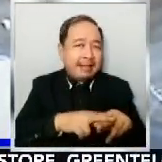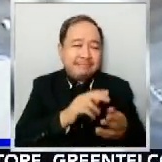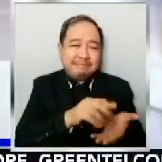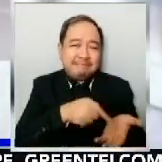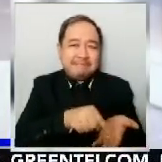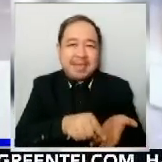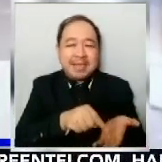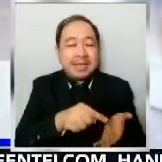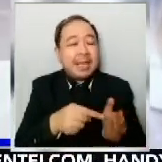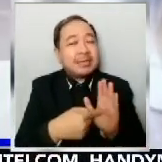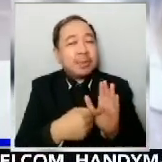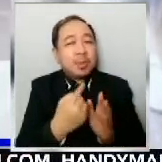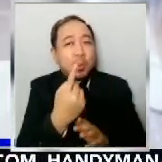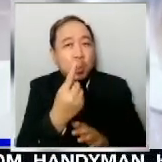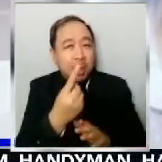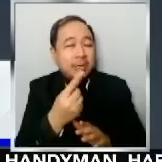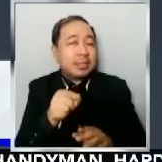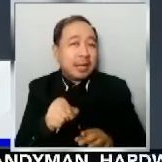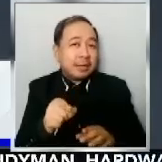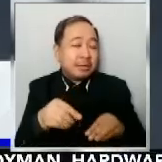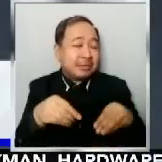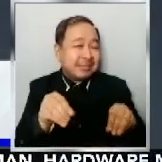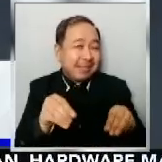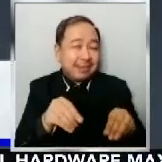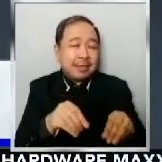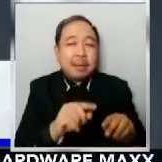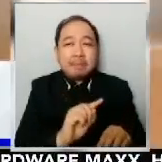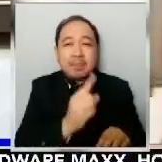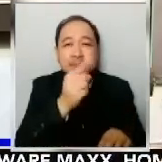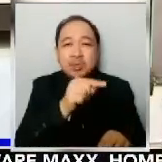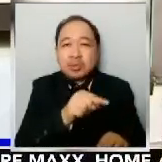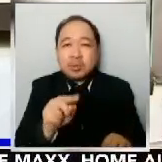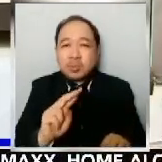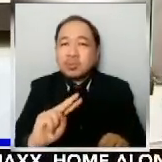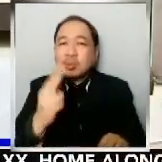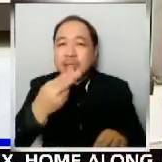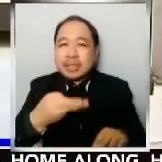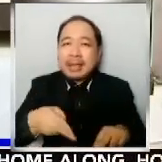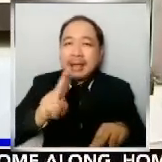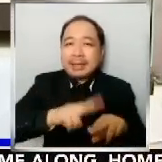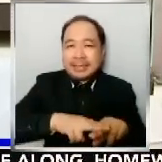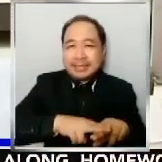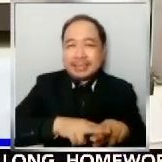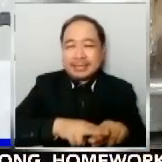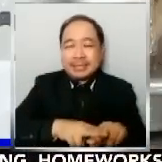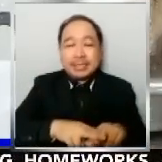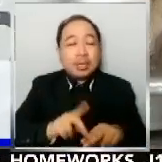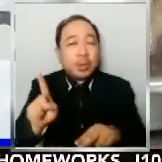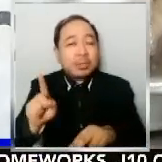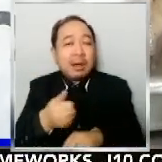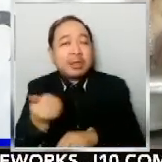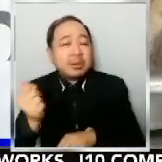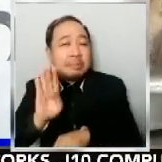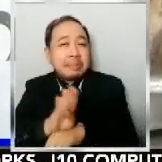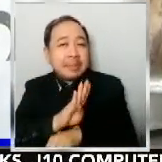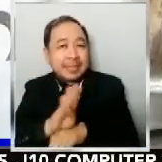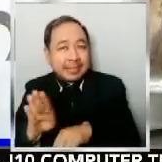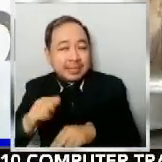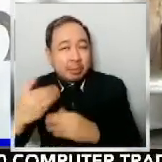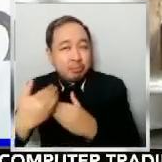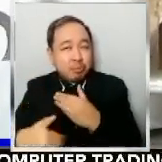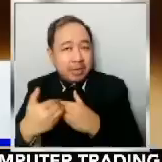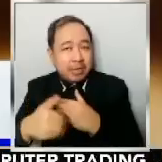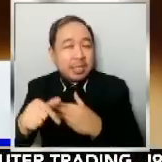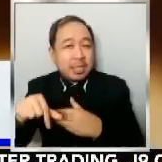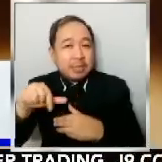Sariaya, Quezon kung saan piso hanggang 2 piso ang taas presyo. Sa panaderyang ito naman sa Quezon City, nasa 38 pesos na